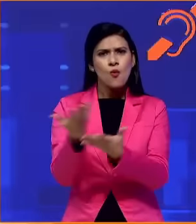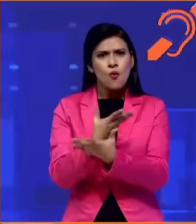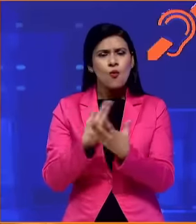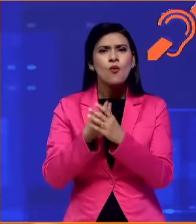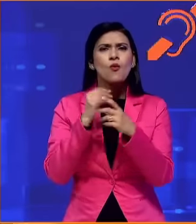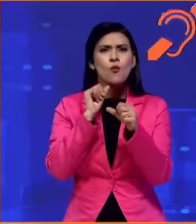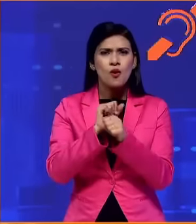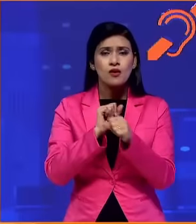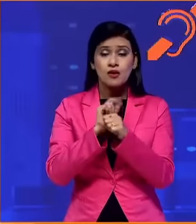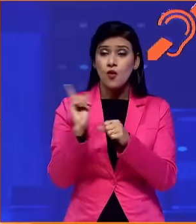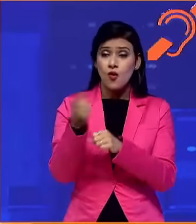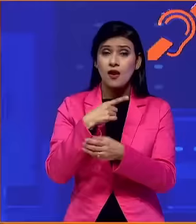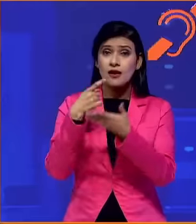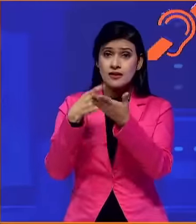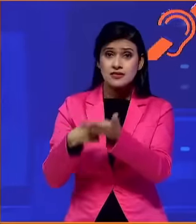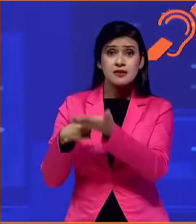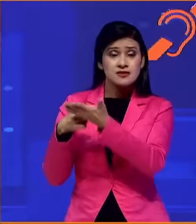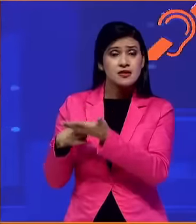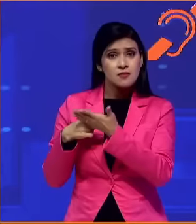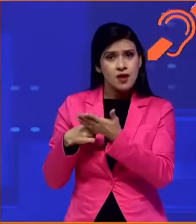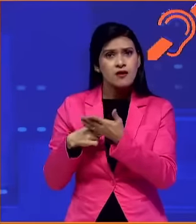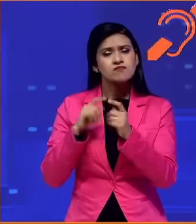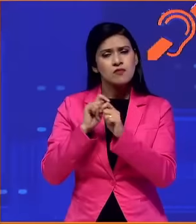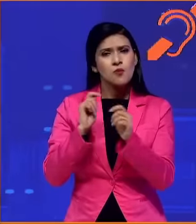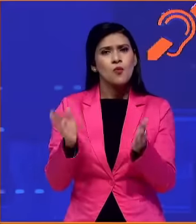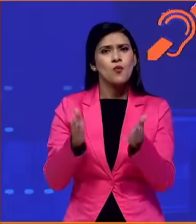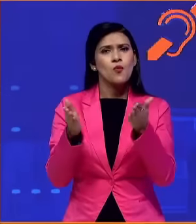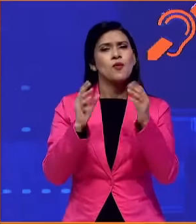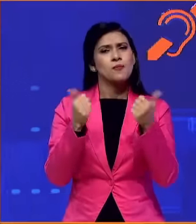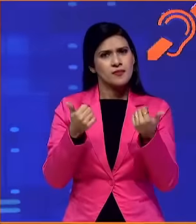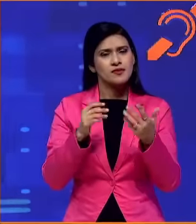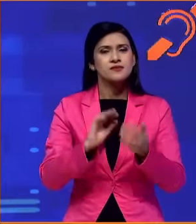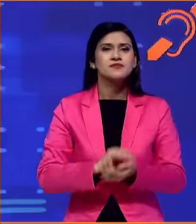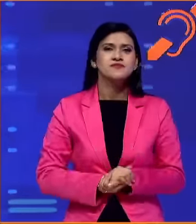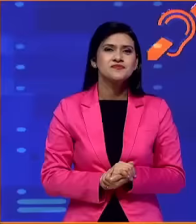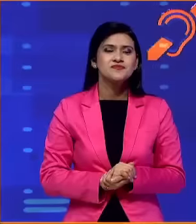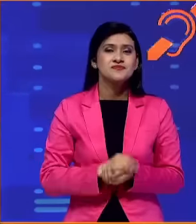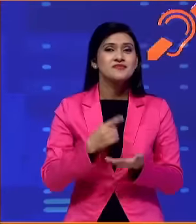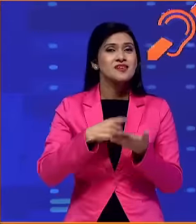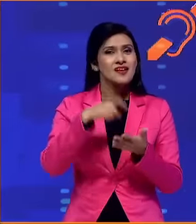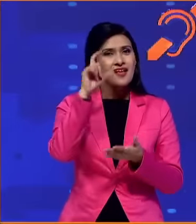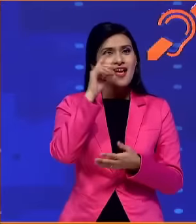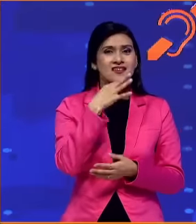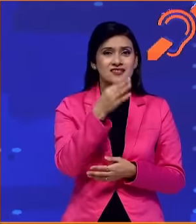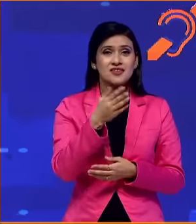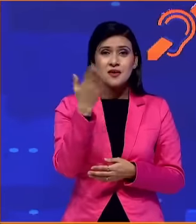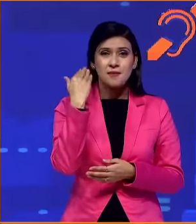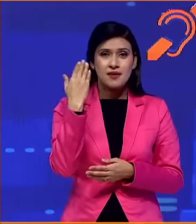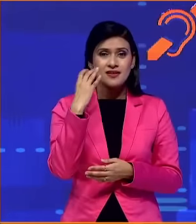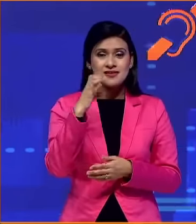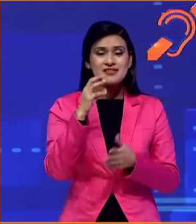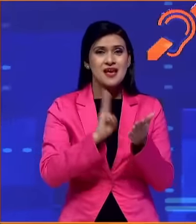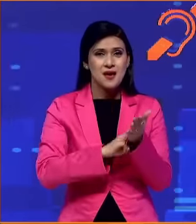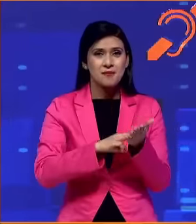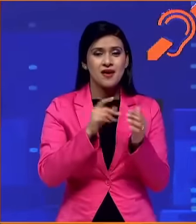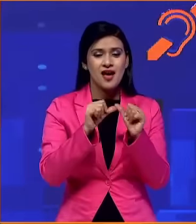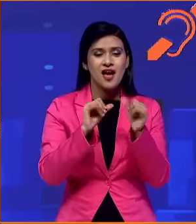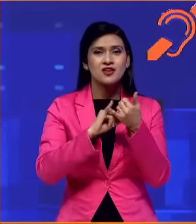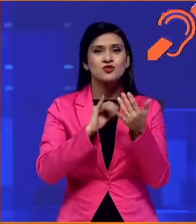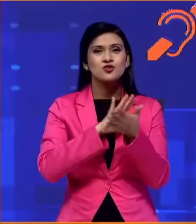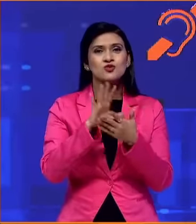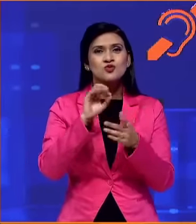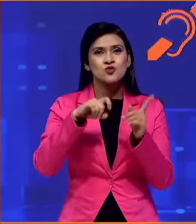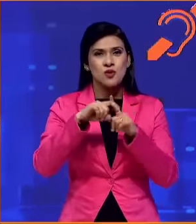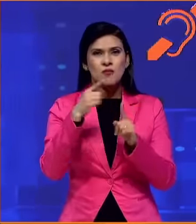बेहतरपरिणामदेखनेकोमिलते। सचिनजी,आपकैसेभूलसकतेहैं? मुख्यमंत्रीअशोकगहलोतनेकहाकितुम निकम्मेहो।